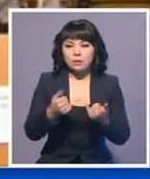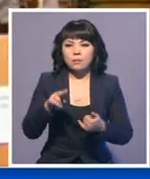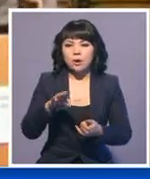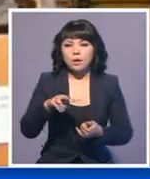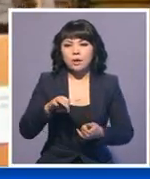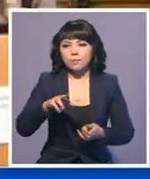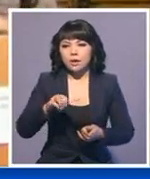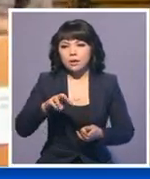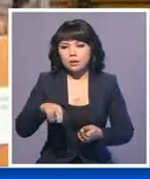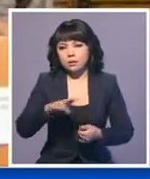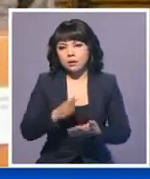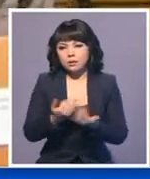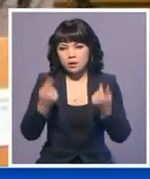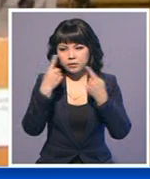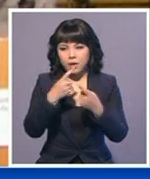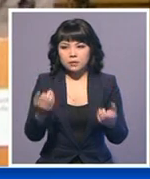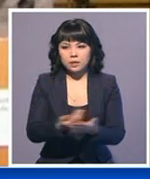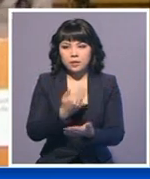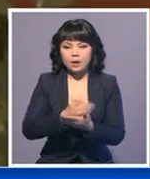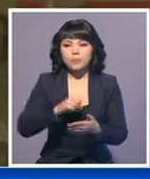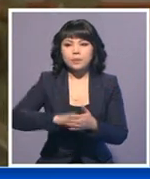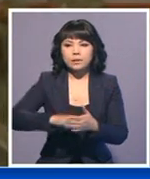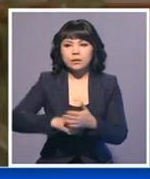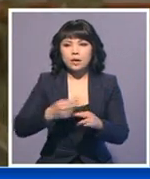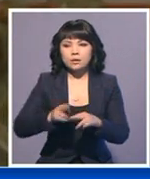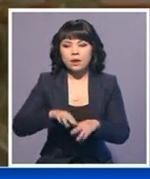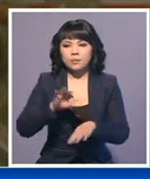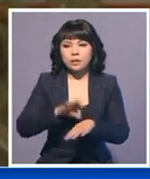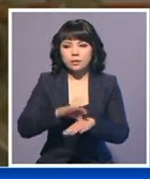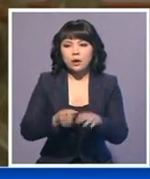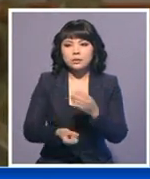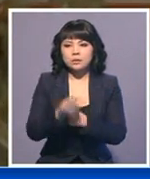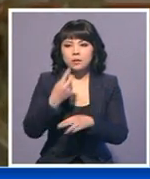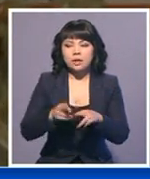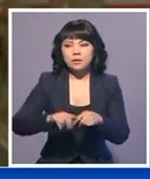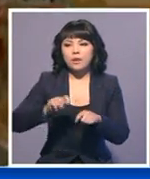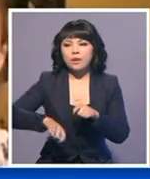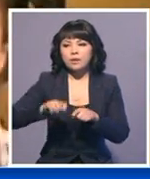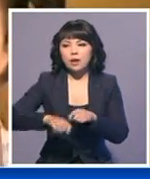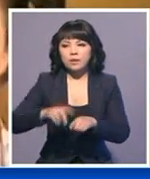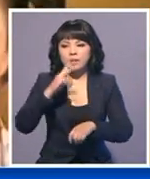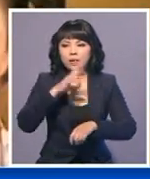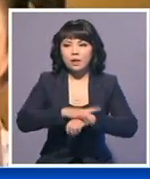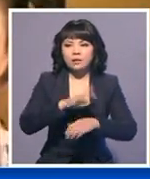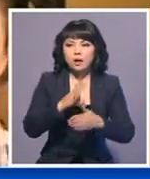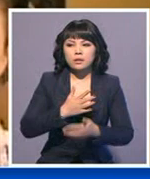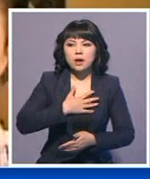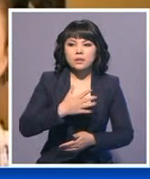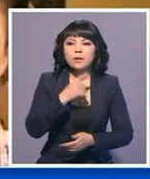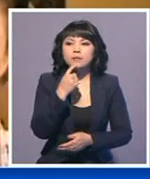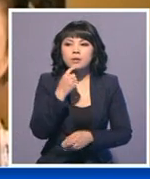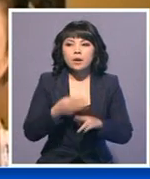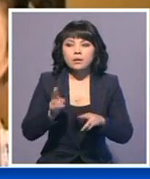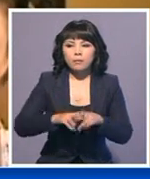ұқсатқан. Дегенмен түрлі сараптамалар белгісіз дерттің полиомиелит емес екенін айқындап берді. Инфекция табылған балалардың тыныс алуы қиындап,